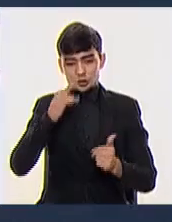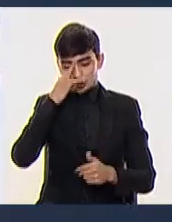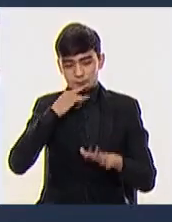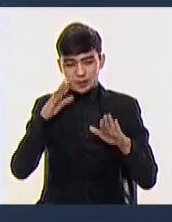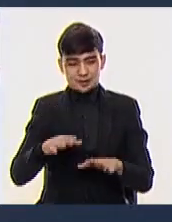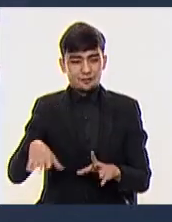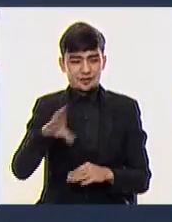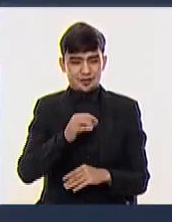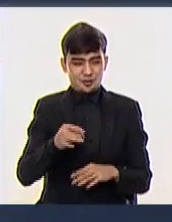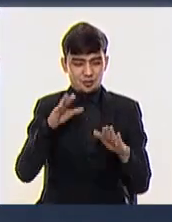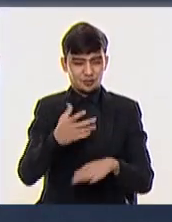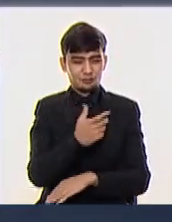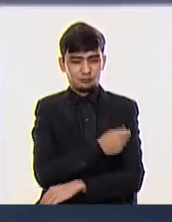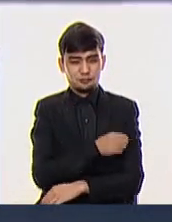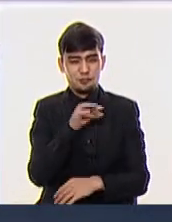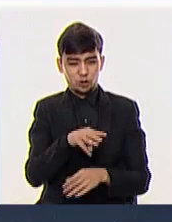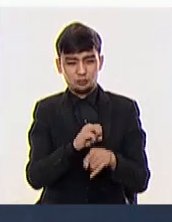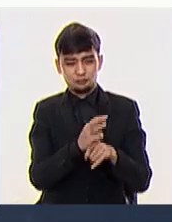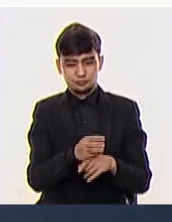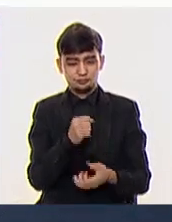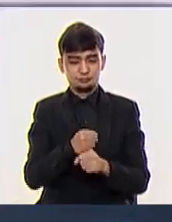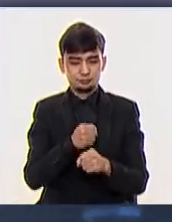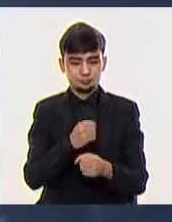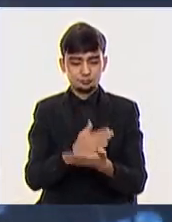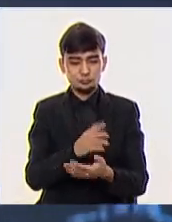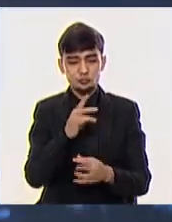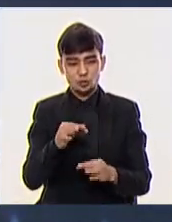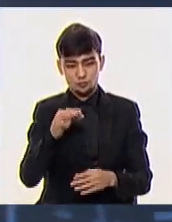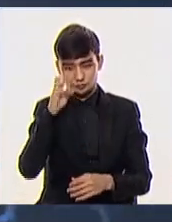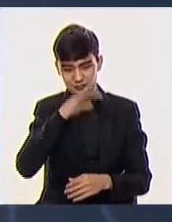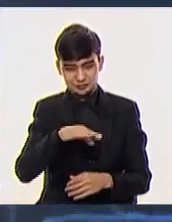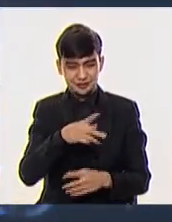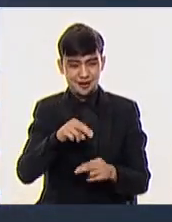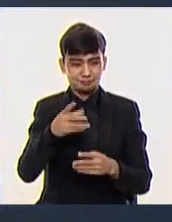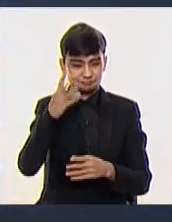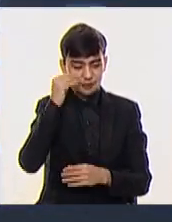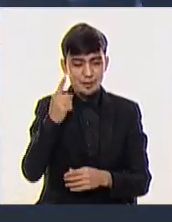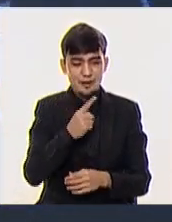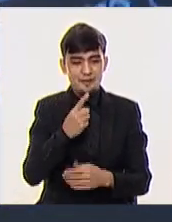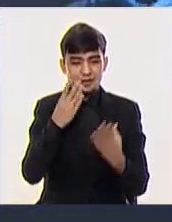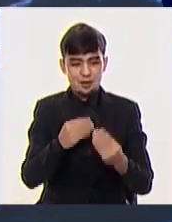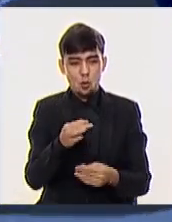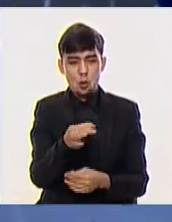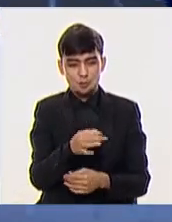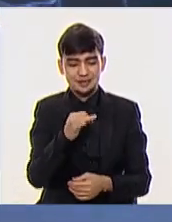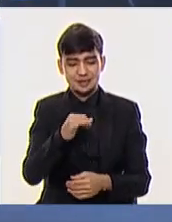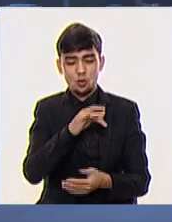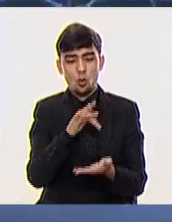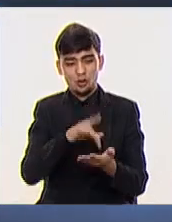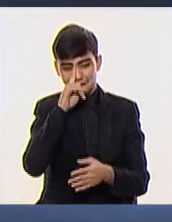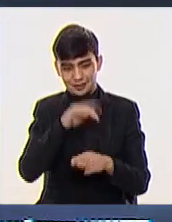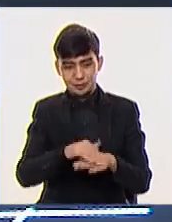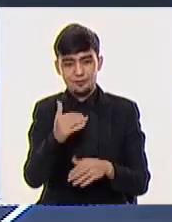Қазақстанның барлық аймағында COVID-19-ға қарсы вакцинация жүргізіліп жатыр. Ал елге үлгі болу үшін екпенің бірінші күні облыс пен қала әкімдері